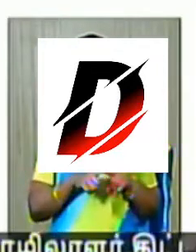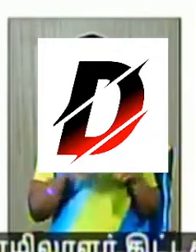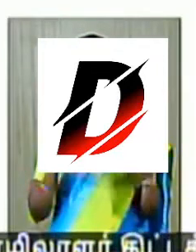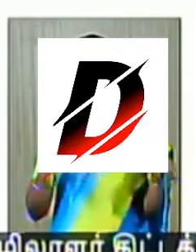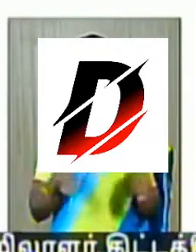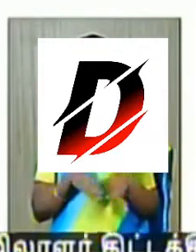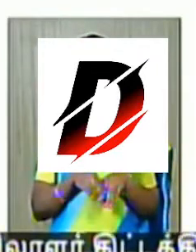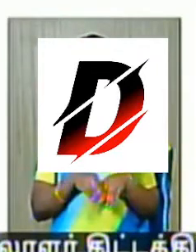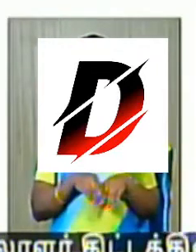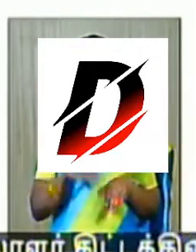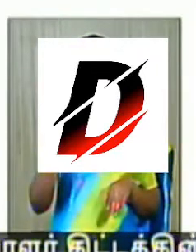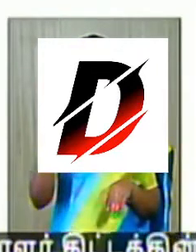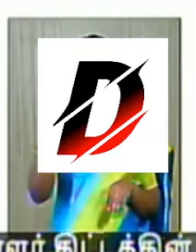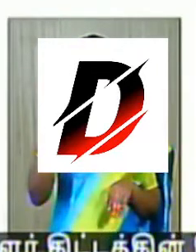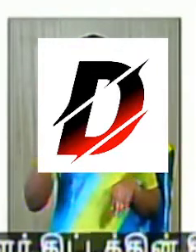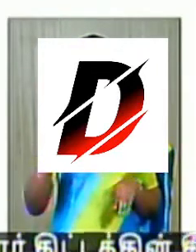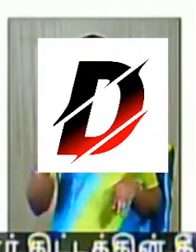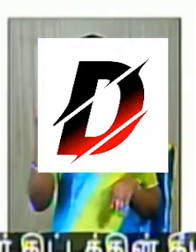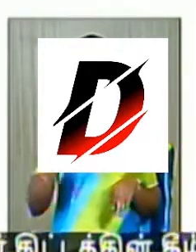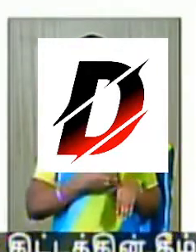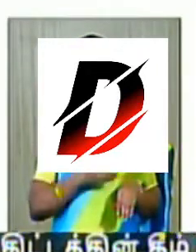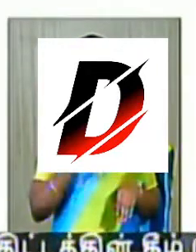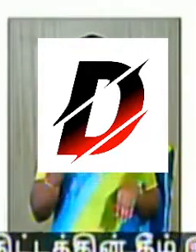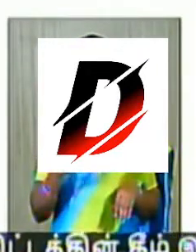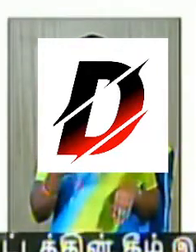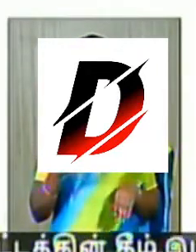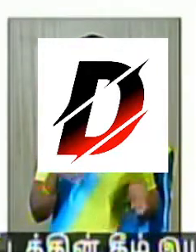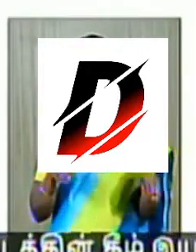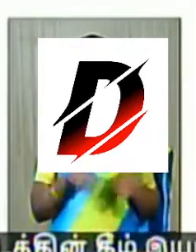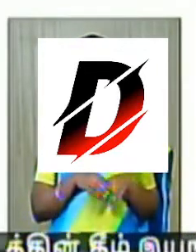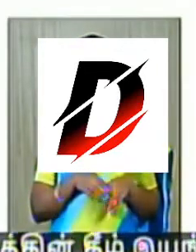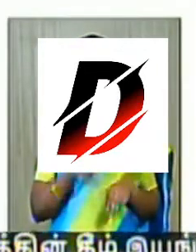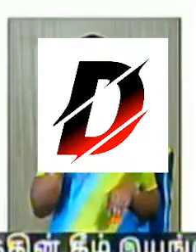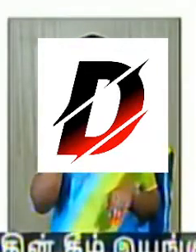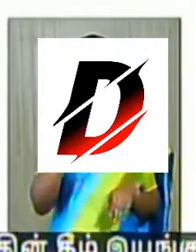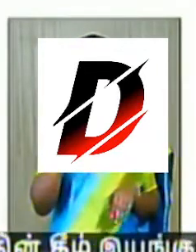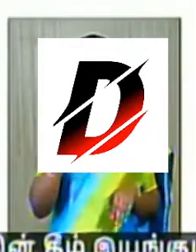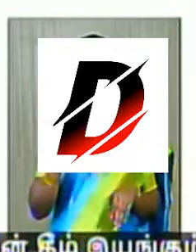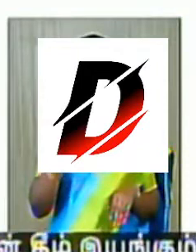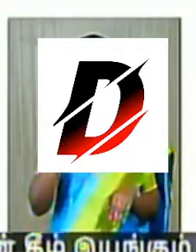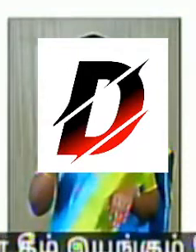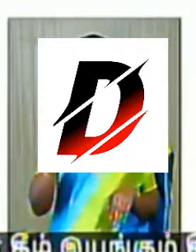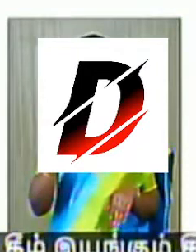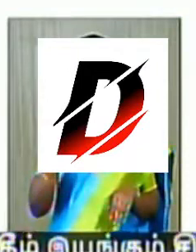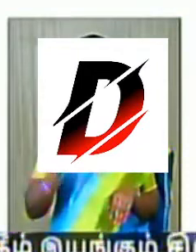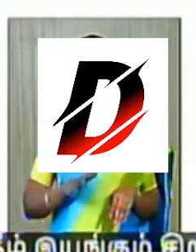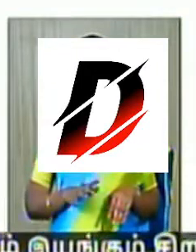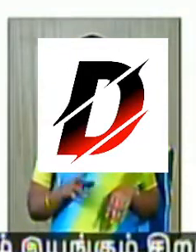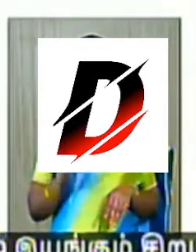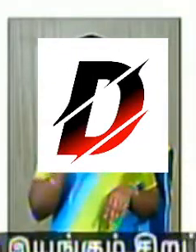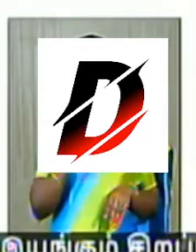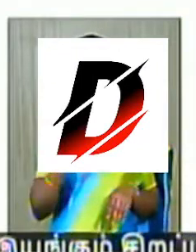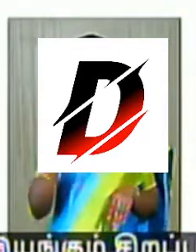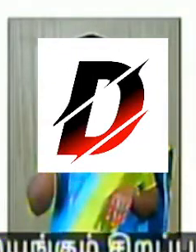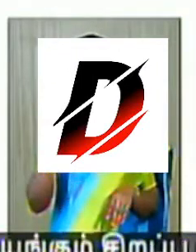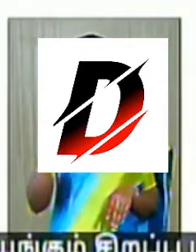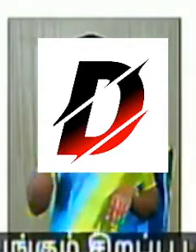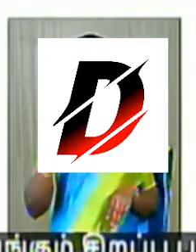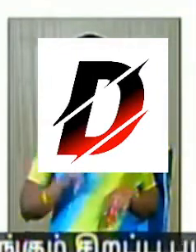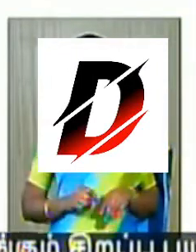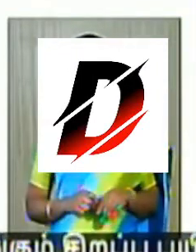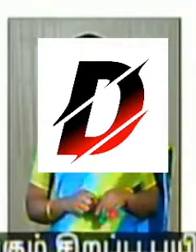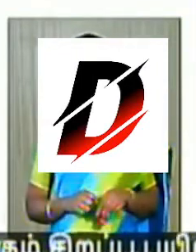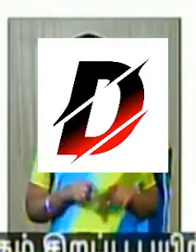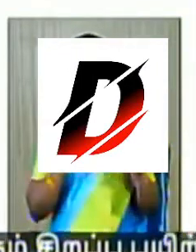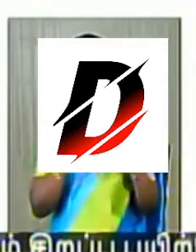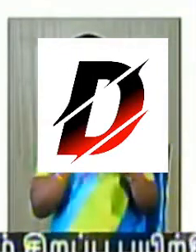இப்போ 3/2 1.5, அந்த +2 அந்த பக்கம் கொண்டு வா, -2. அப்போ எக்ஸோட மதிப்பு உங்களுக்கு 1.5